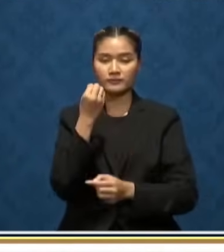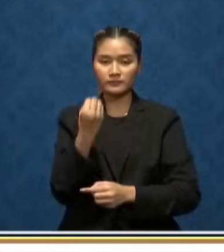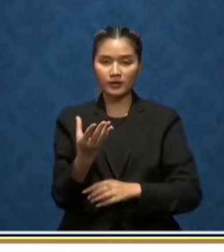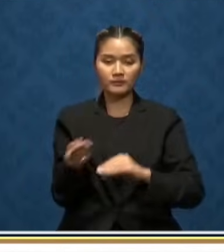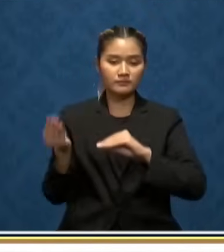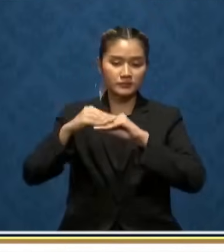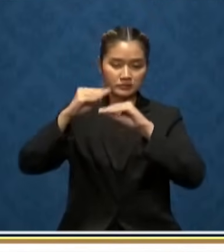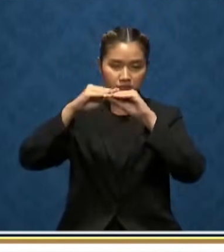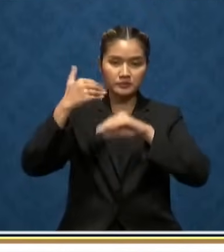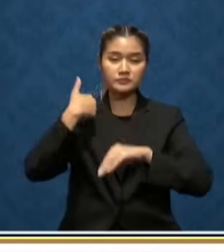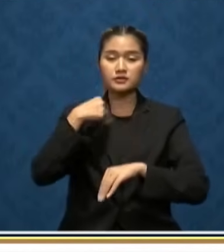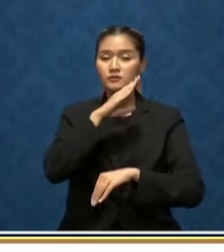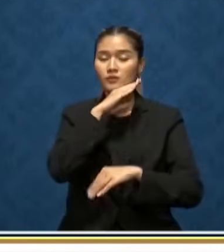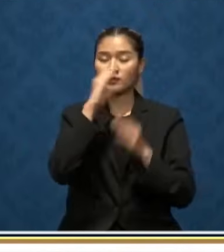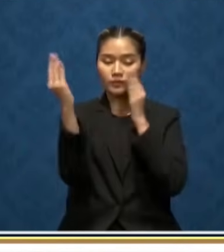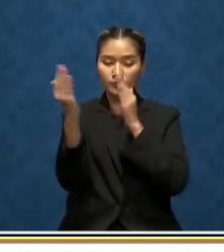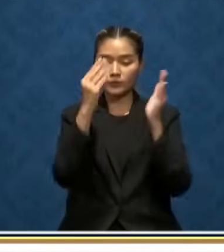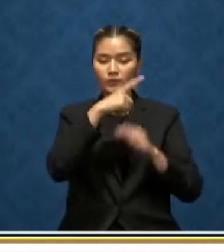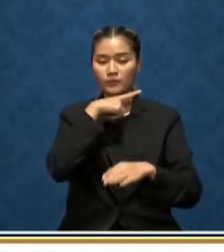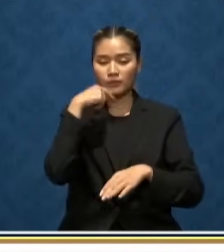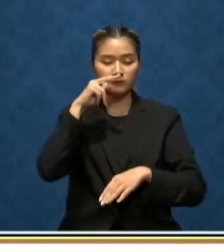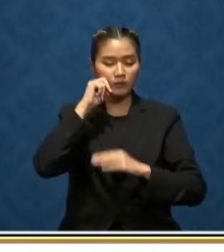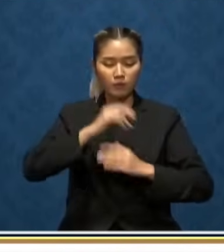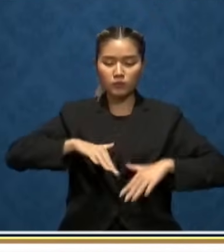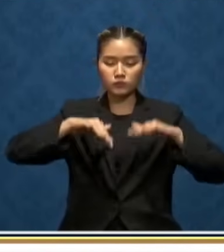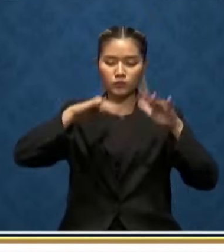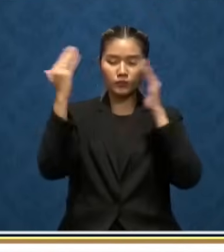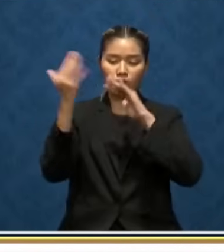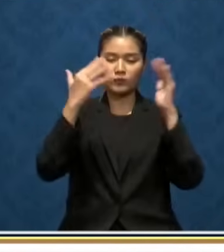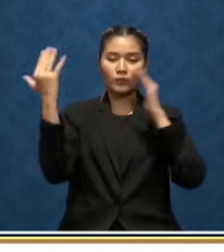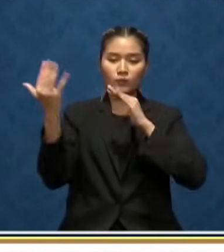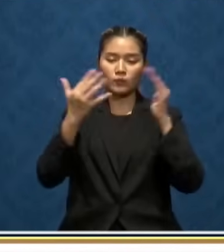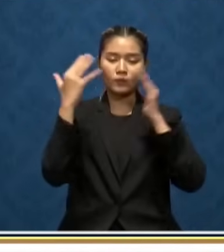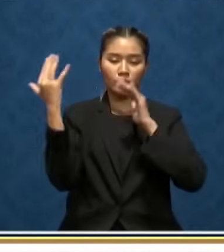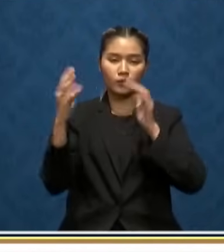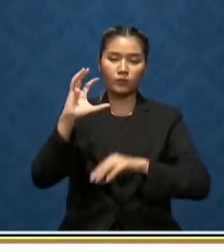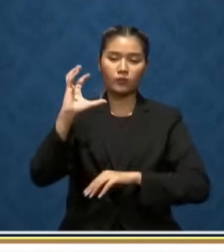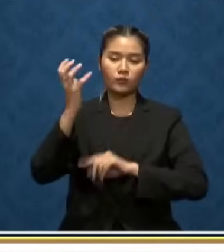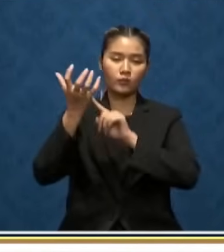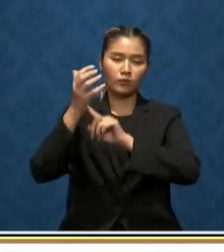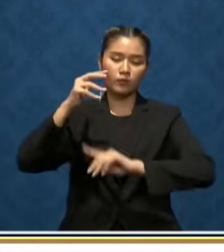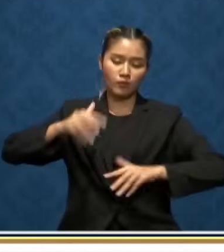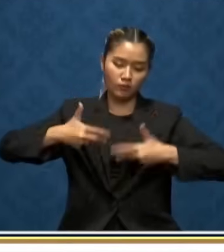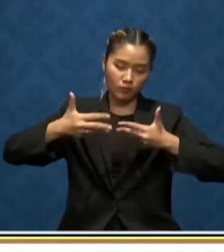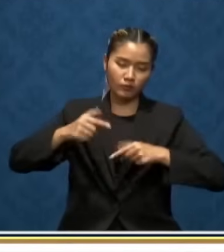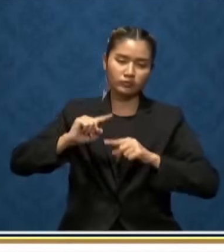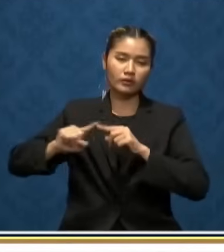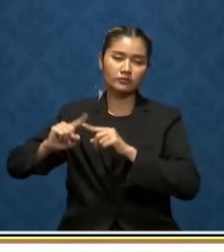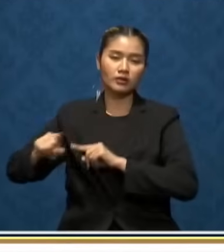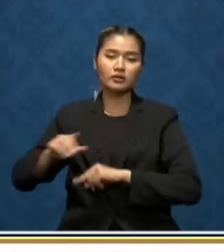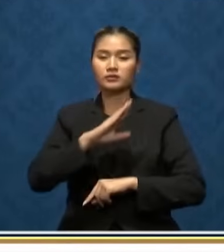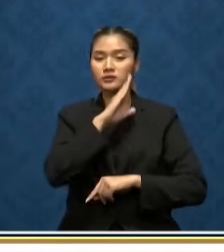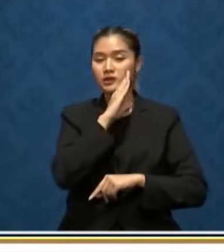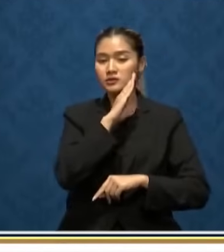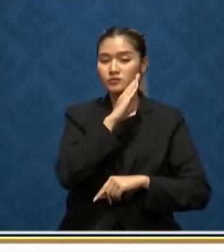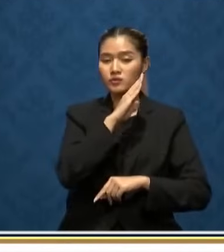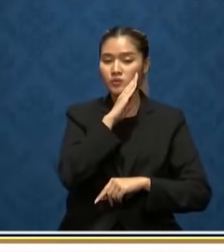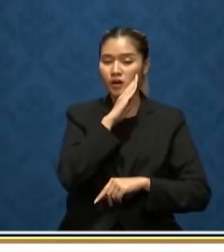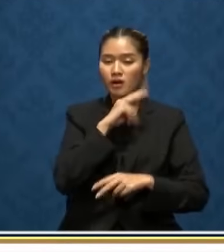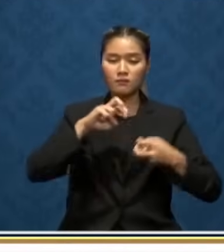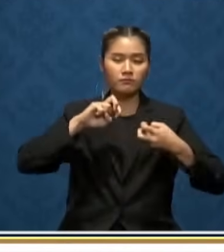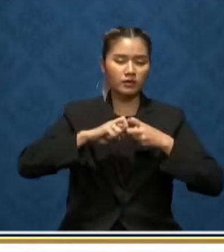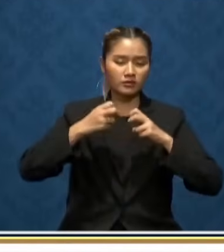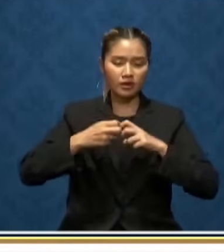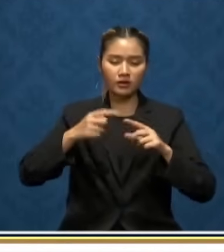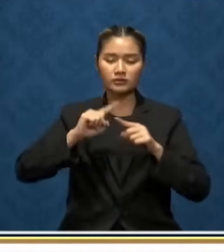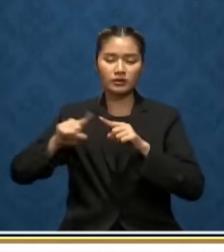ดินฟ้าอากาศภัยพิบัติโลกร้อนเมื่อเกิดเมื่อไหร่ทุกคนก็จะวิ่งเข้ามาหาไทย PBS เพรา